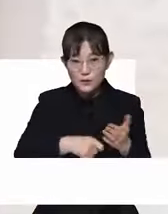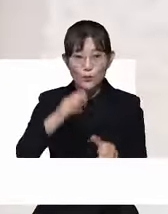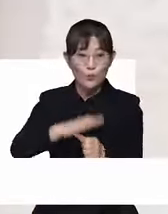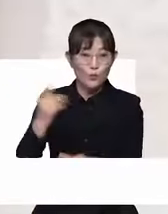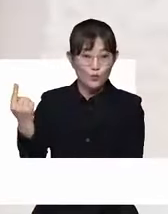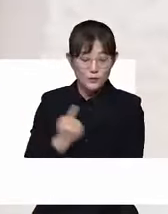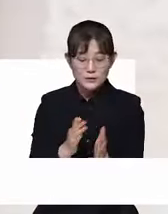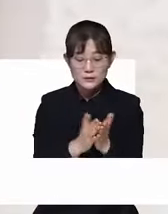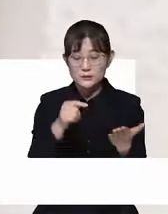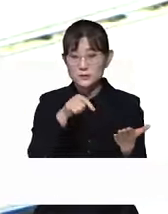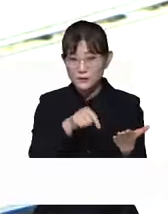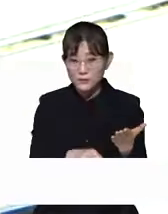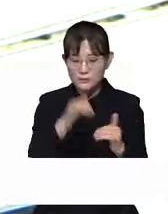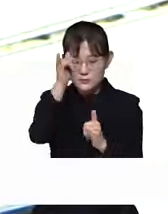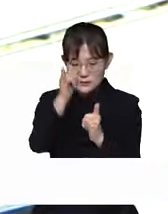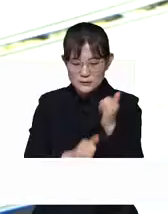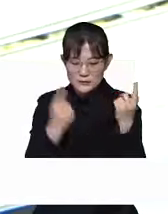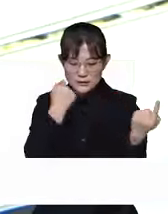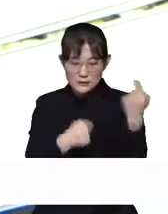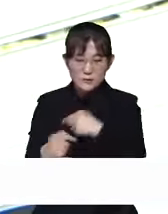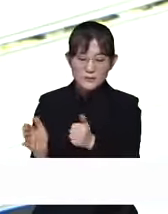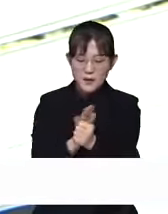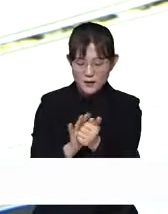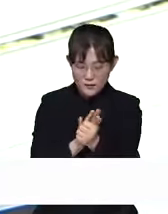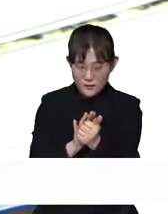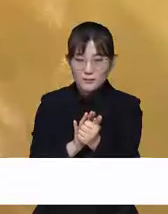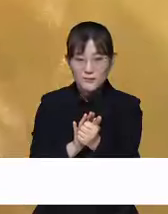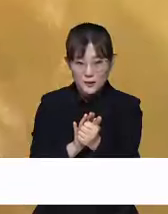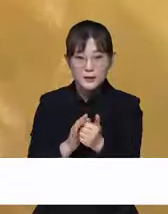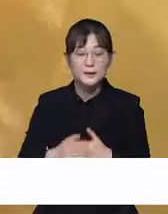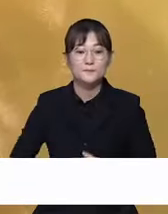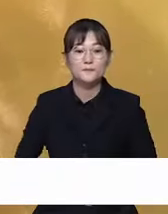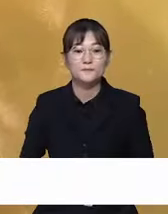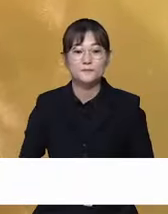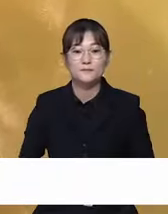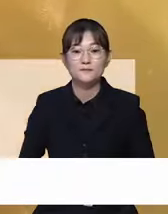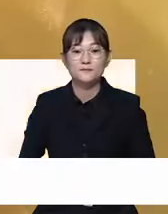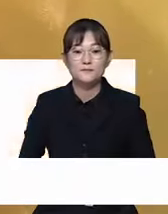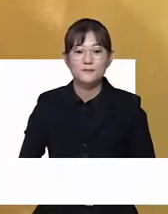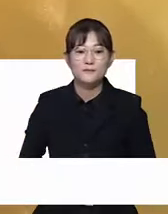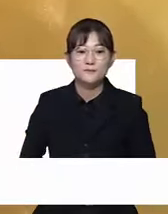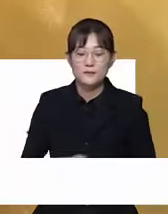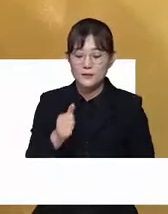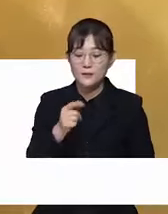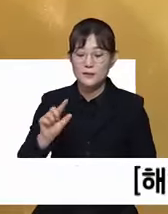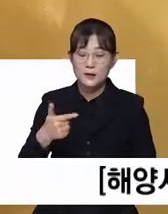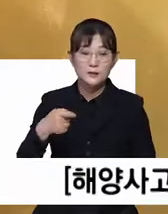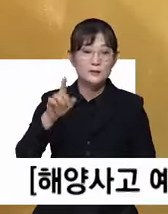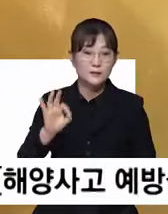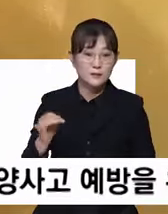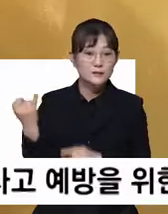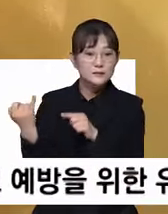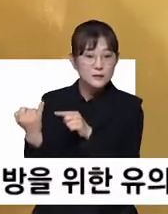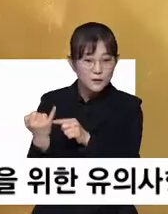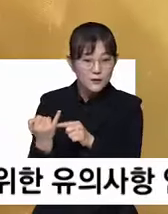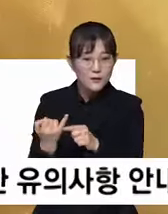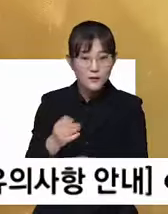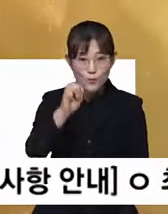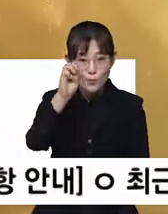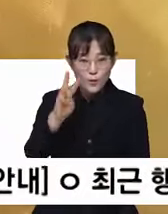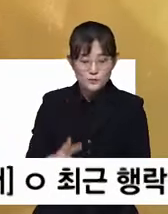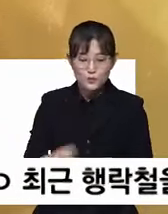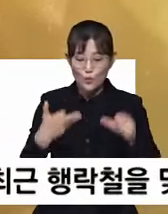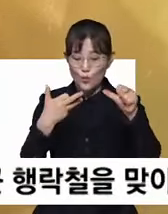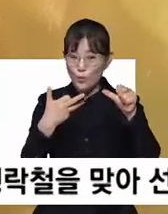소년이 온다 역사적 상처를 보듬어 줬기 때문입니다 한강 작가가 광주를 자신의 문학 핵심에